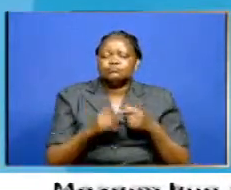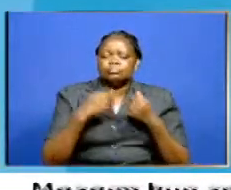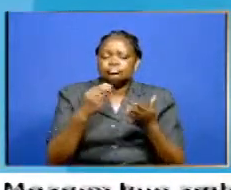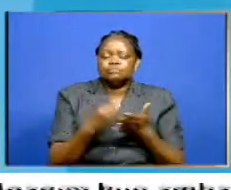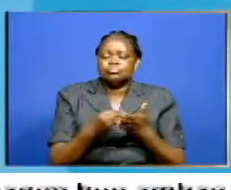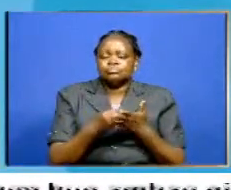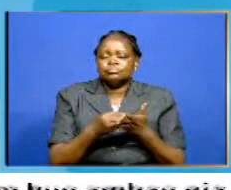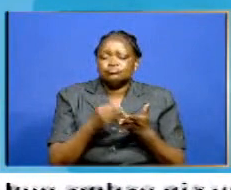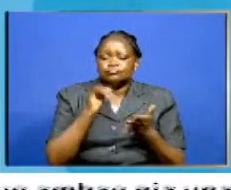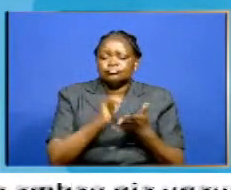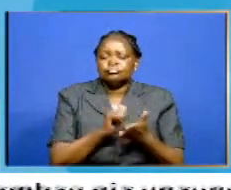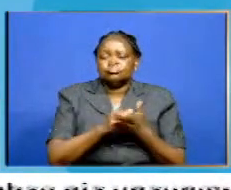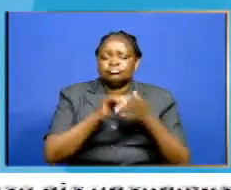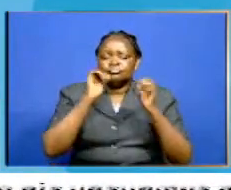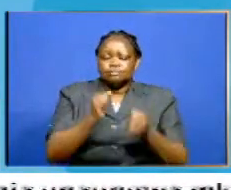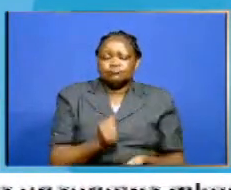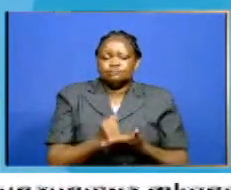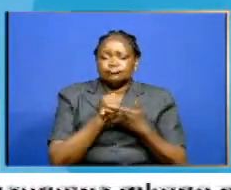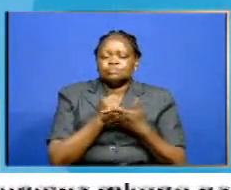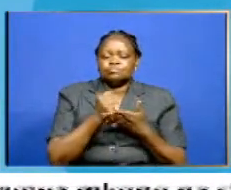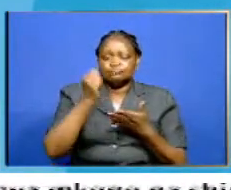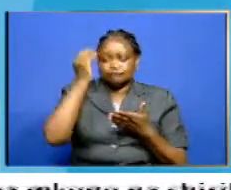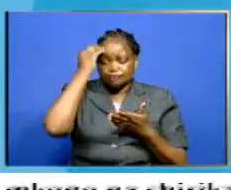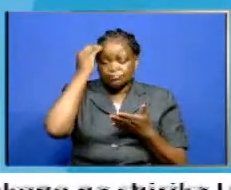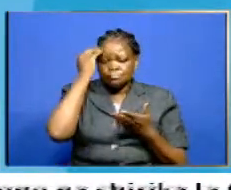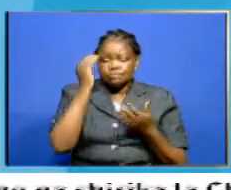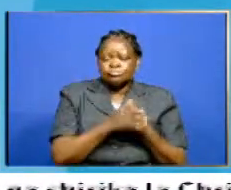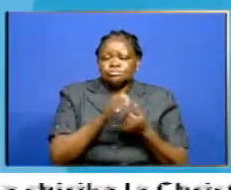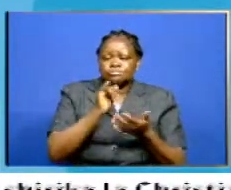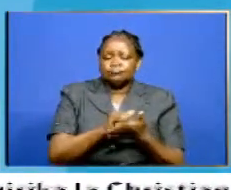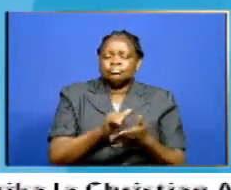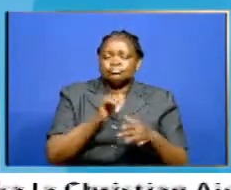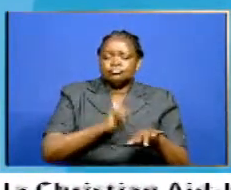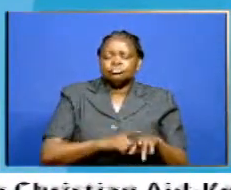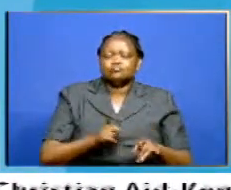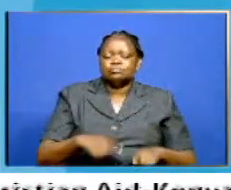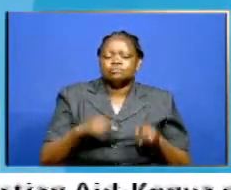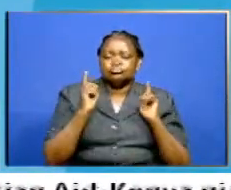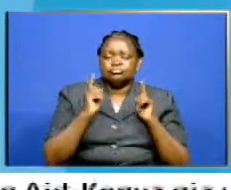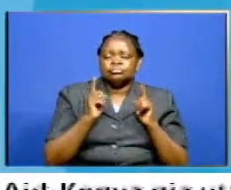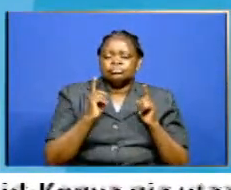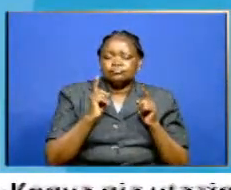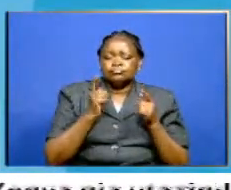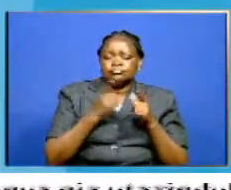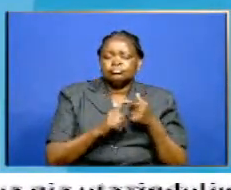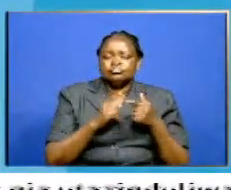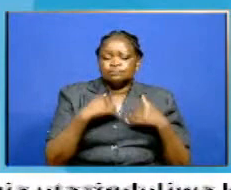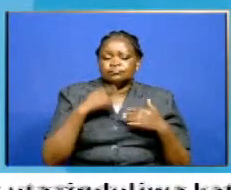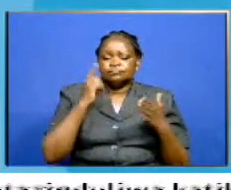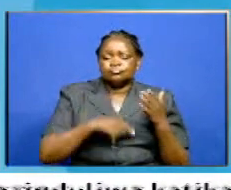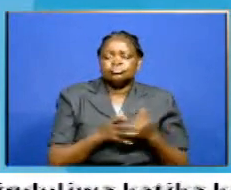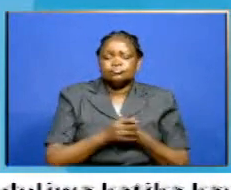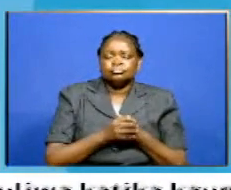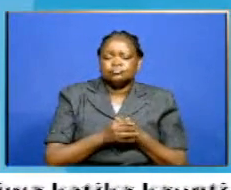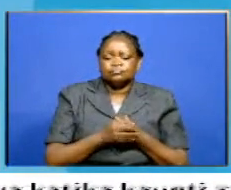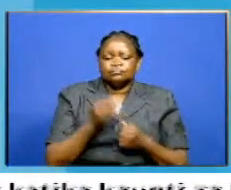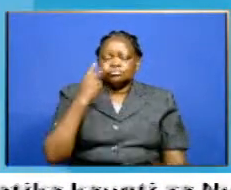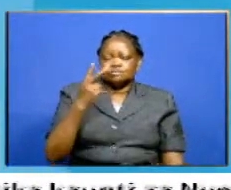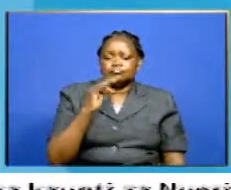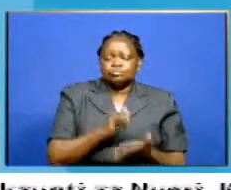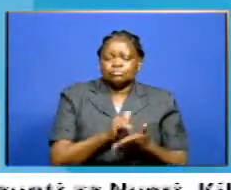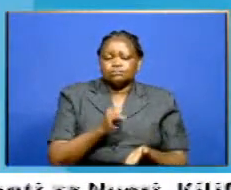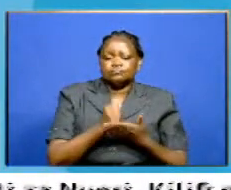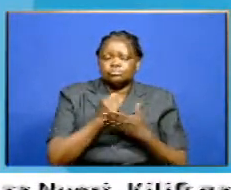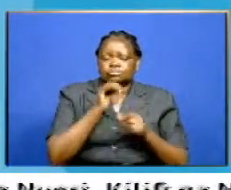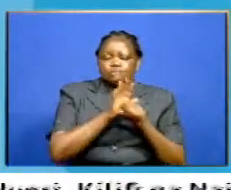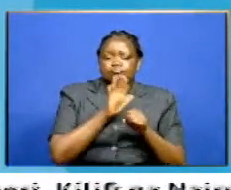ambazo zinaweza kumsaidia huyu mwanafunzi ili akiweza kufuzu akuwe na maono ambayo yatasaidia